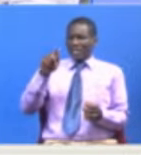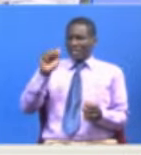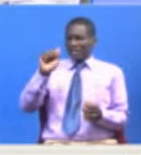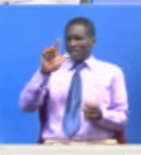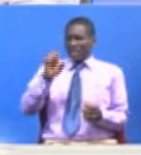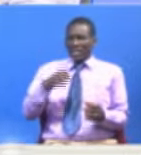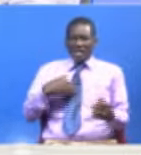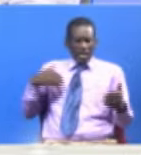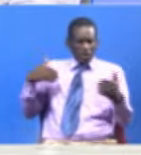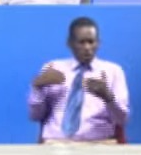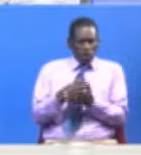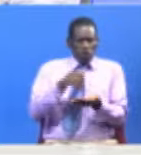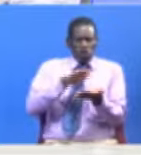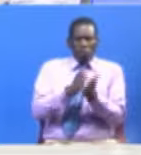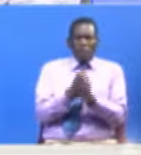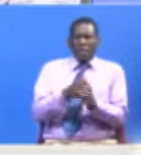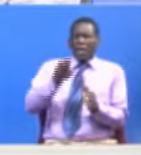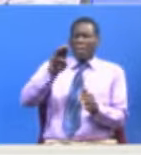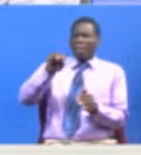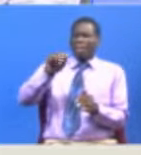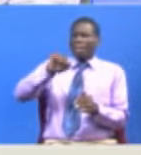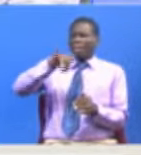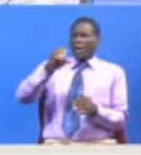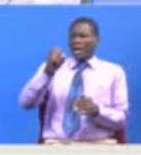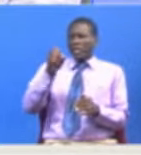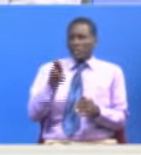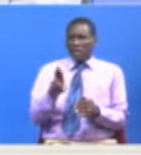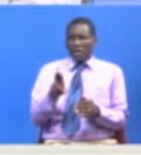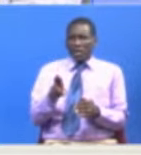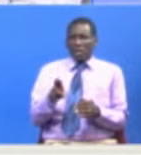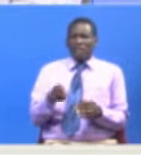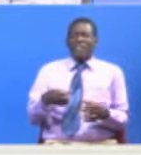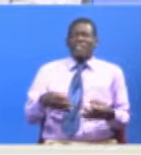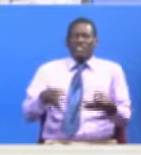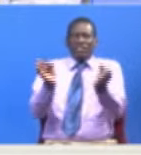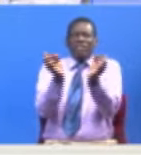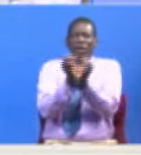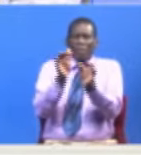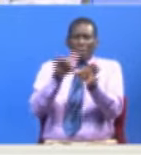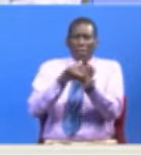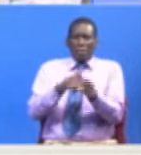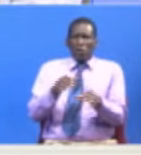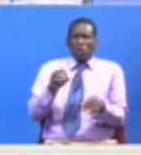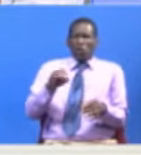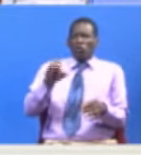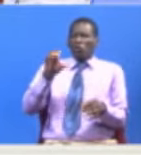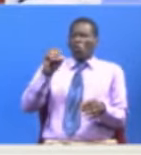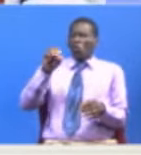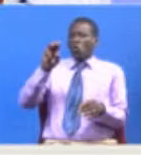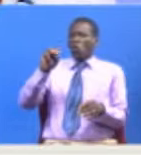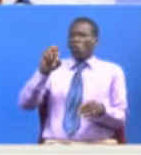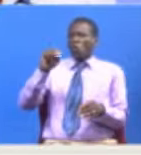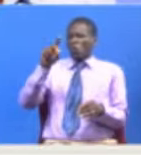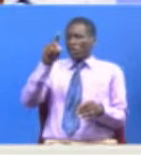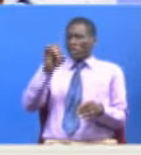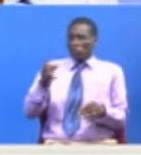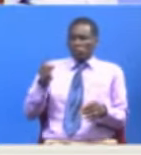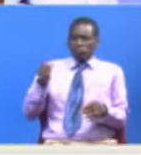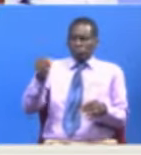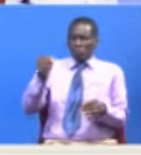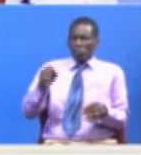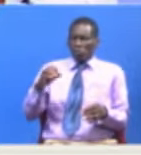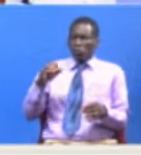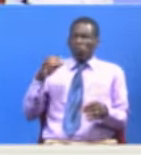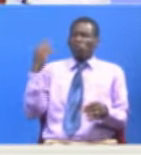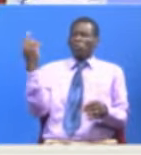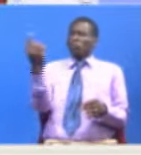ndoto yake ikazimwa ghafla. Sawa na jamaa ya Litali, familia sajini Clifford Omondi aliyekuwa rubani pia ina majonzi